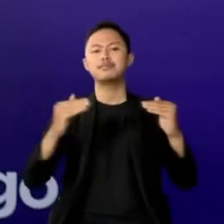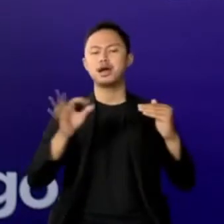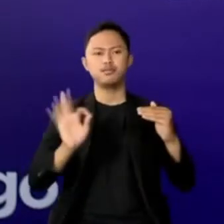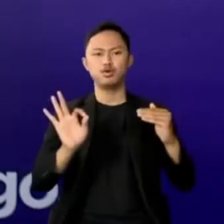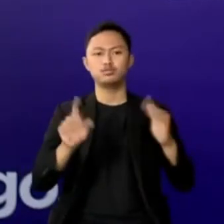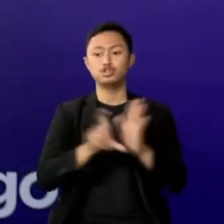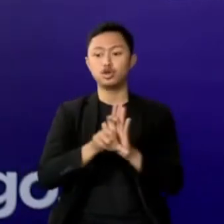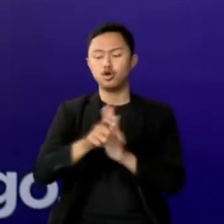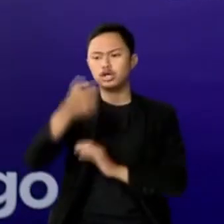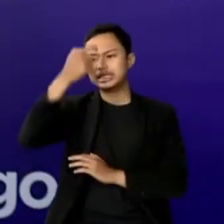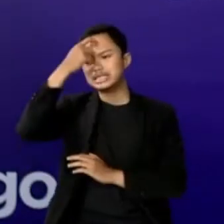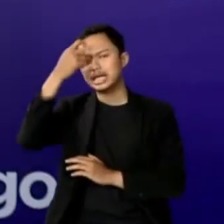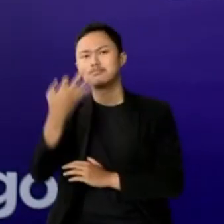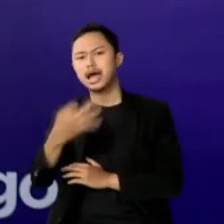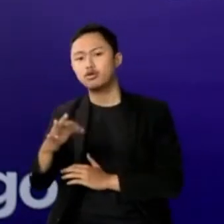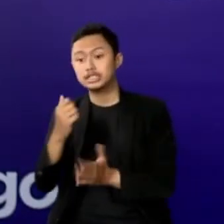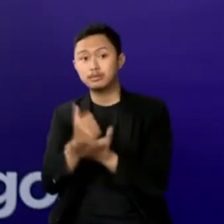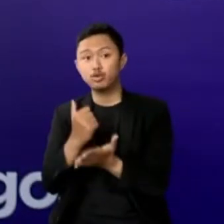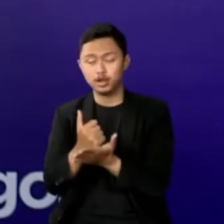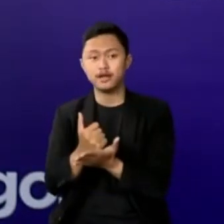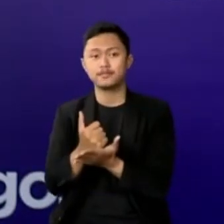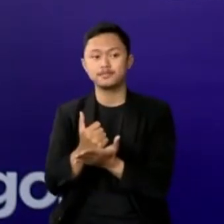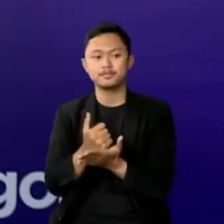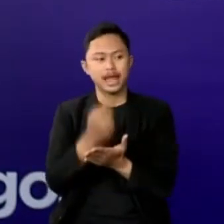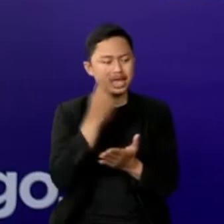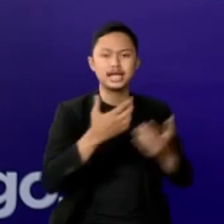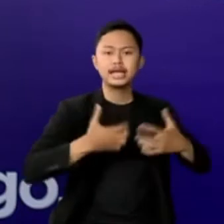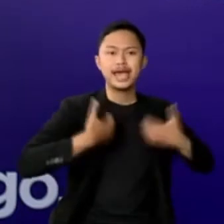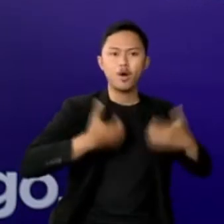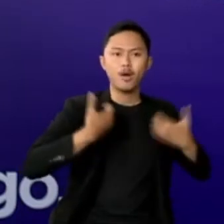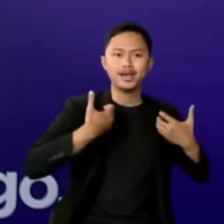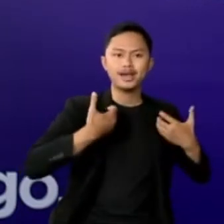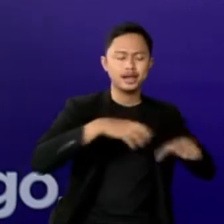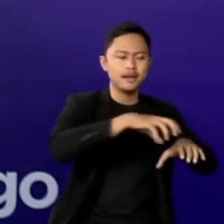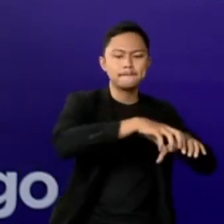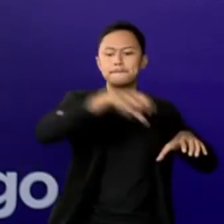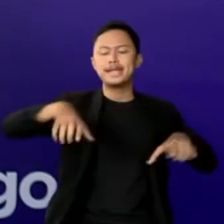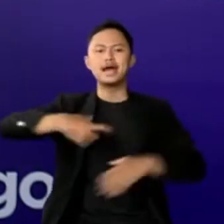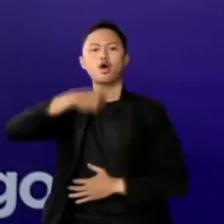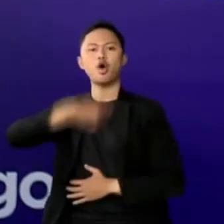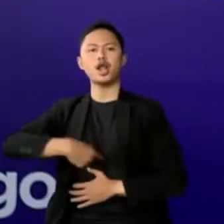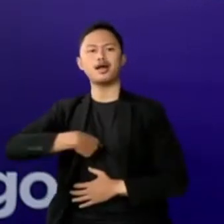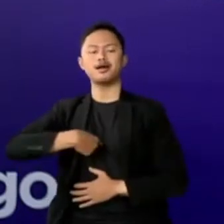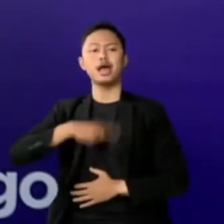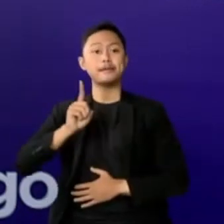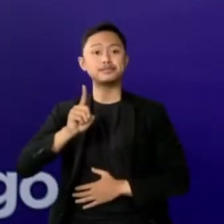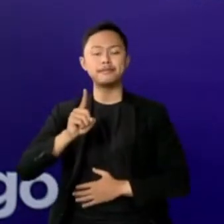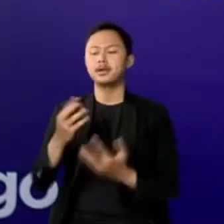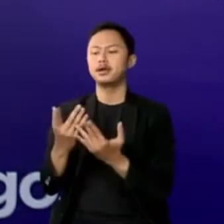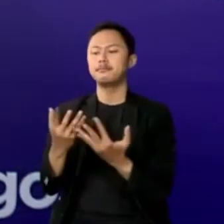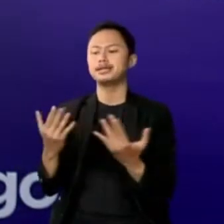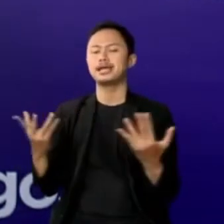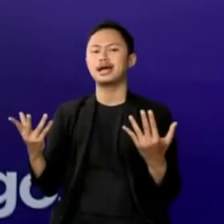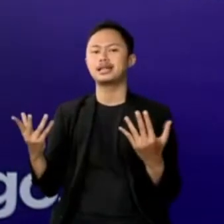sekali penyakit infeksi baru yang sebenarnya adanya di hewan kemudian berpindah ke manusia karena jumlah orang makin